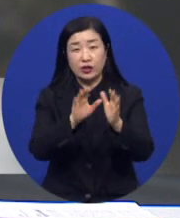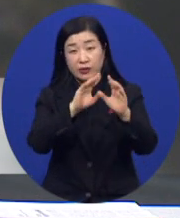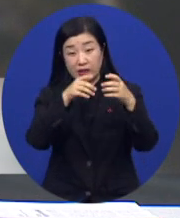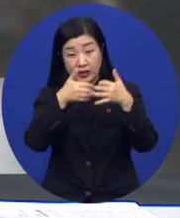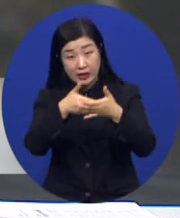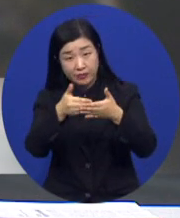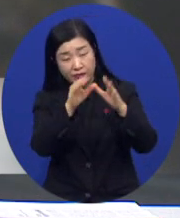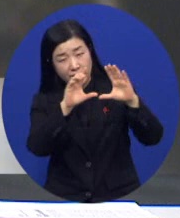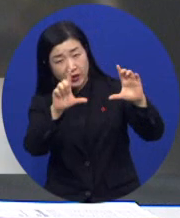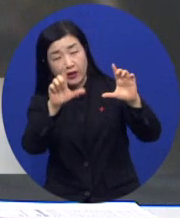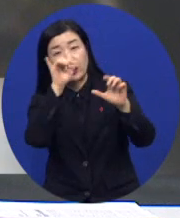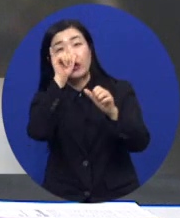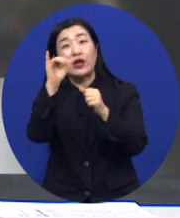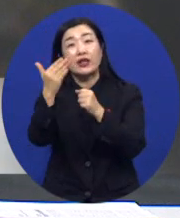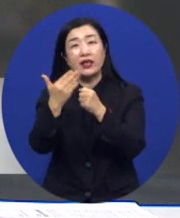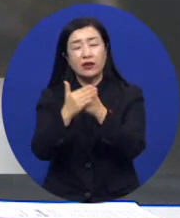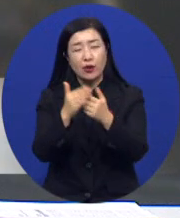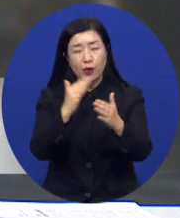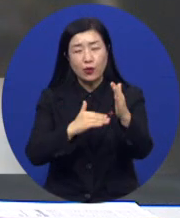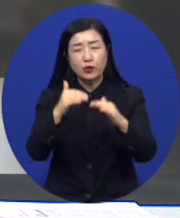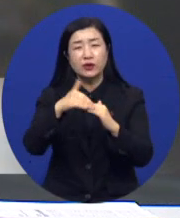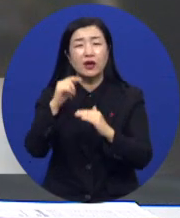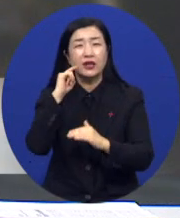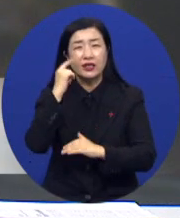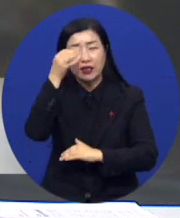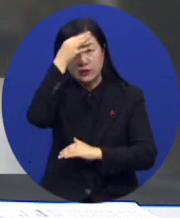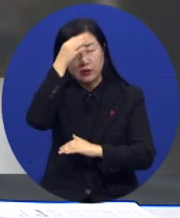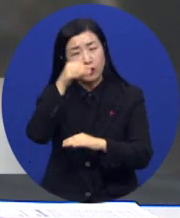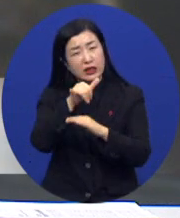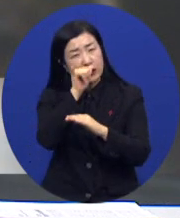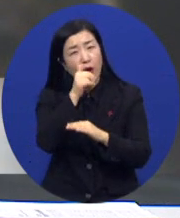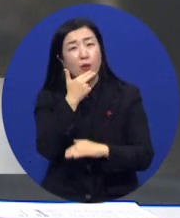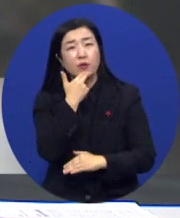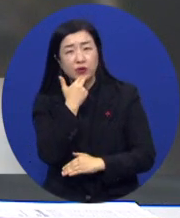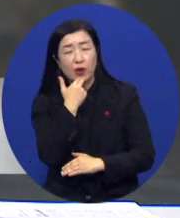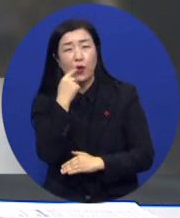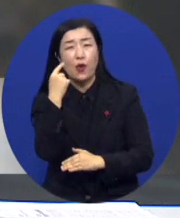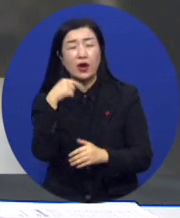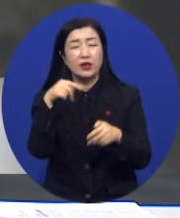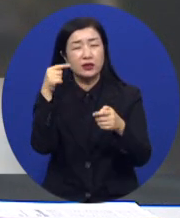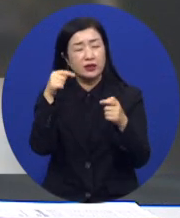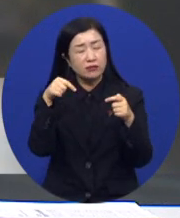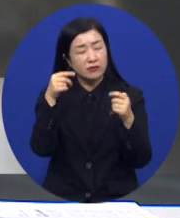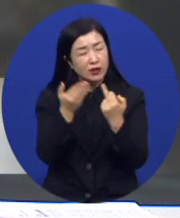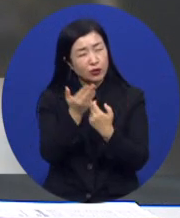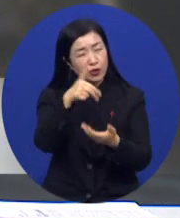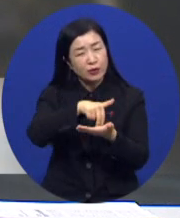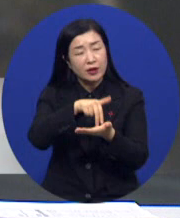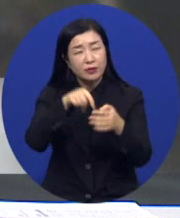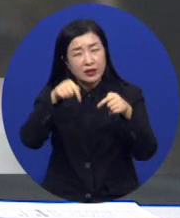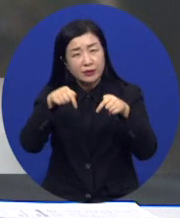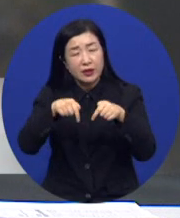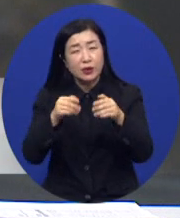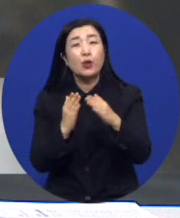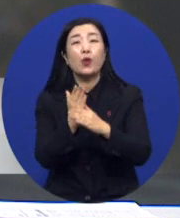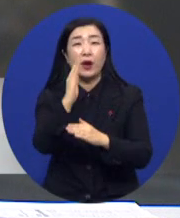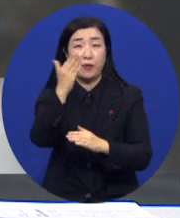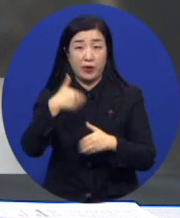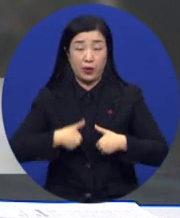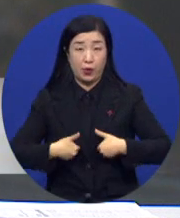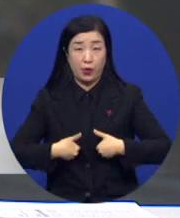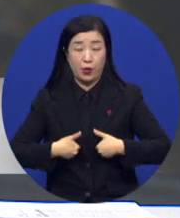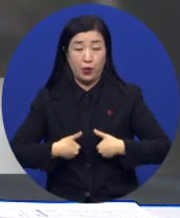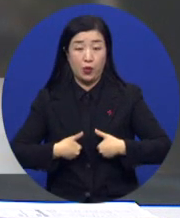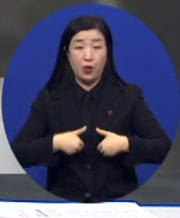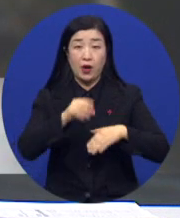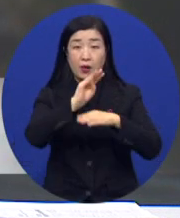하는데요. 미술 작품의 공공성과 예술성이 있는지를 평가하는 제주도의 심의를 통과해야 합니다. 그런데